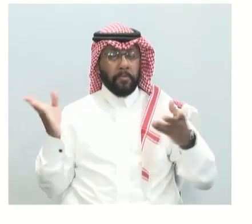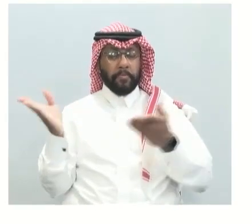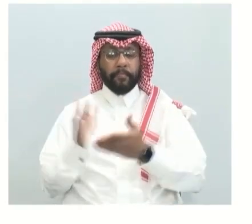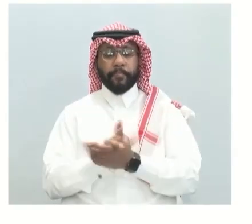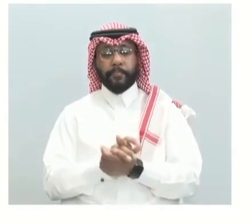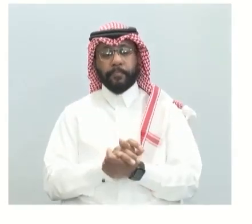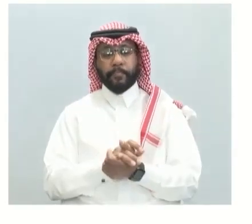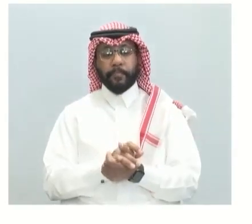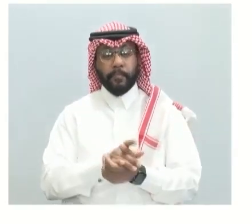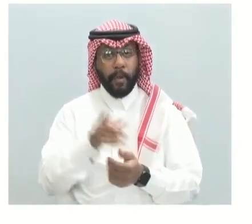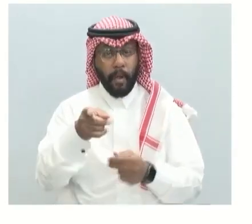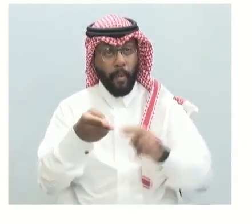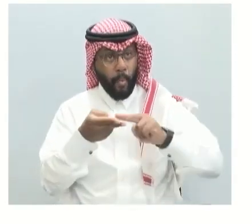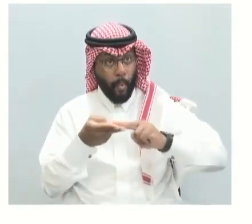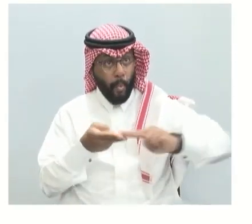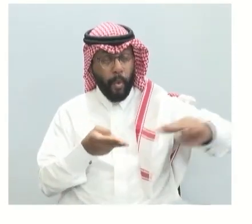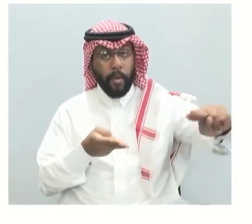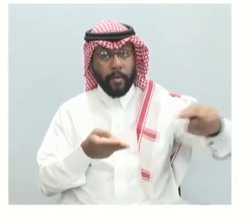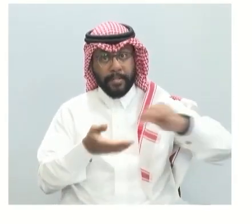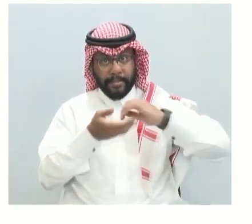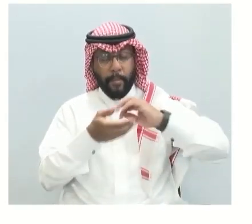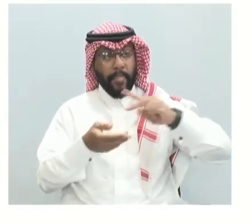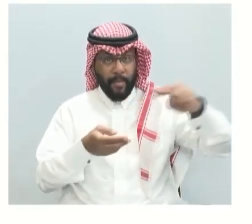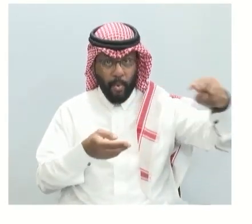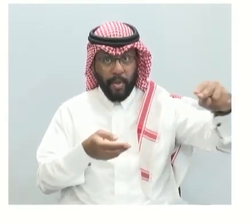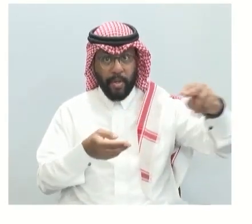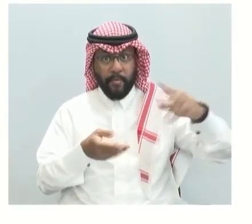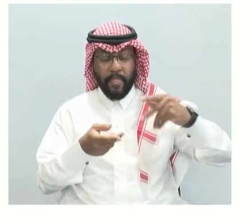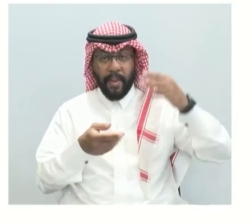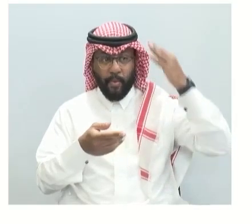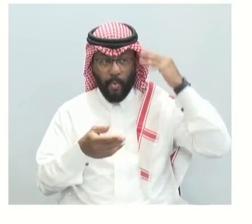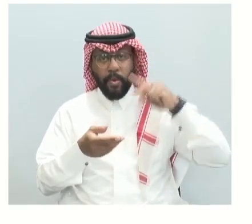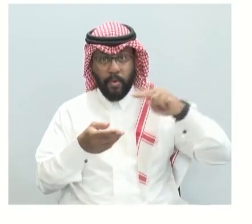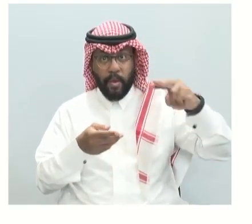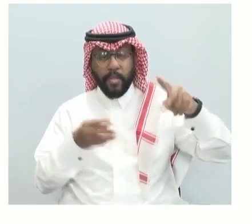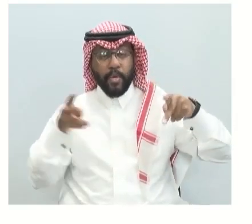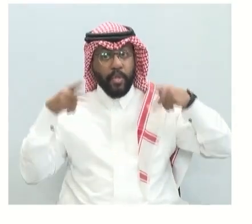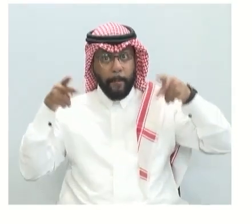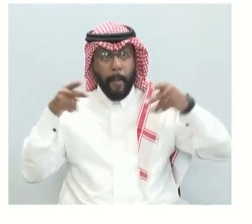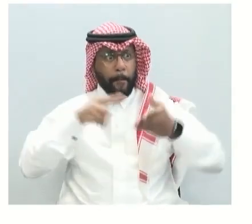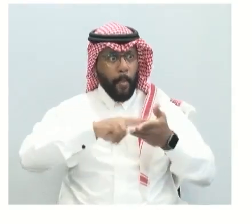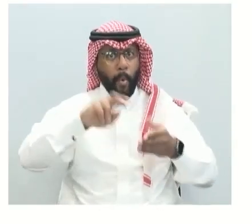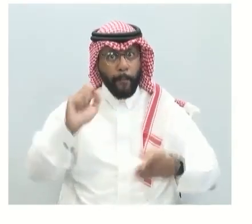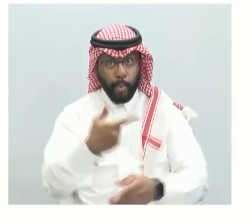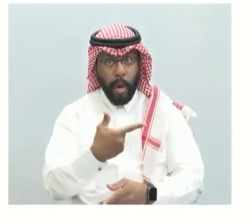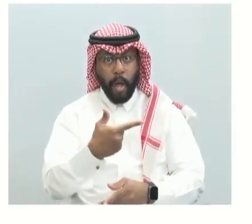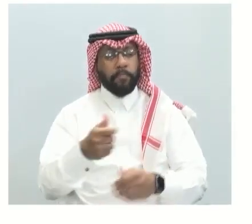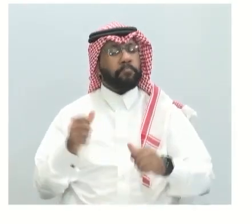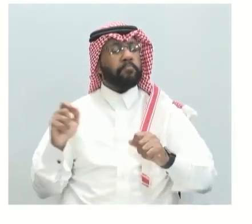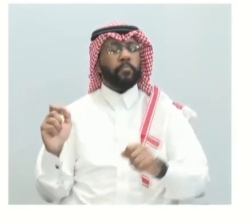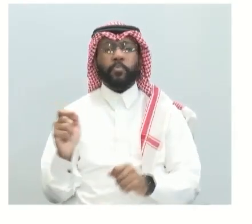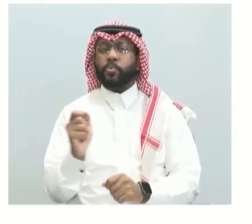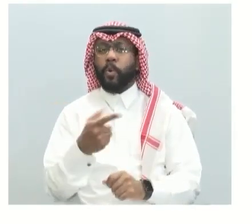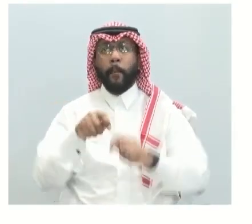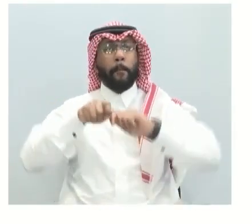طبعا هل تصل رساله الكترونيه فوريا لاختي الموجوده مثلا في الدمام نعم احسنتم عاده تصل حتى لو